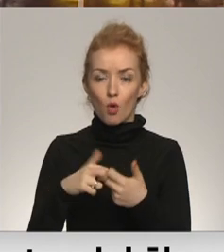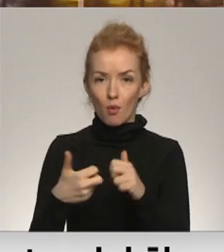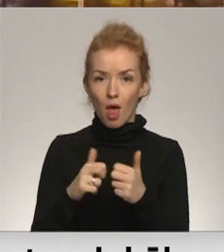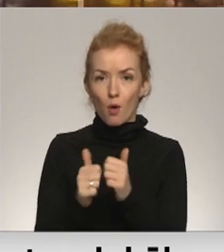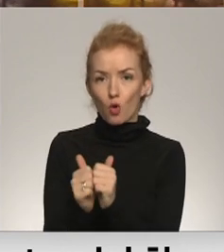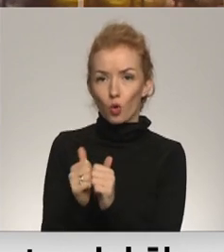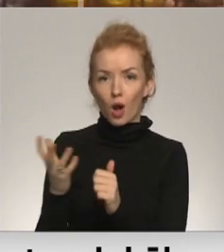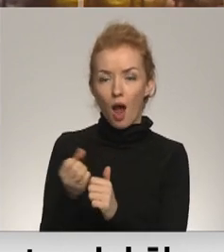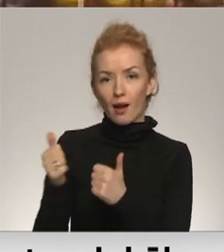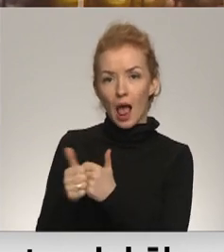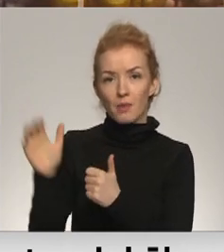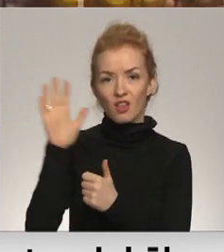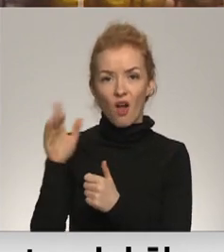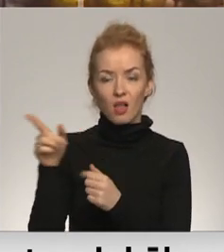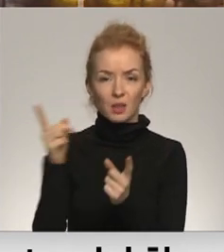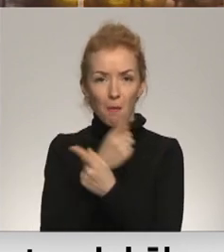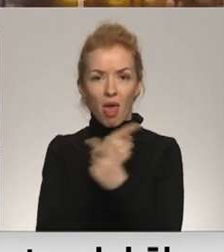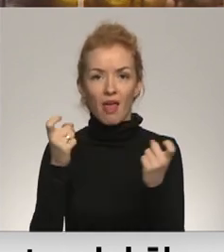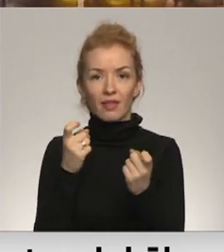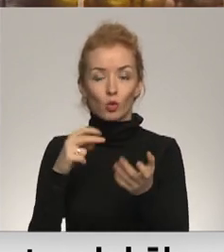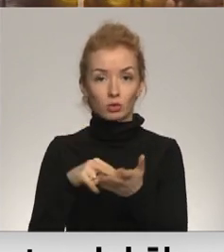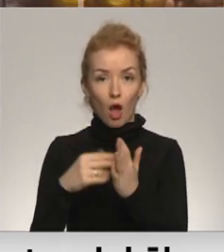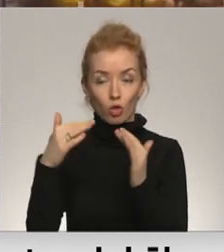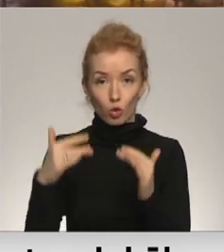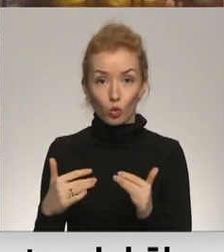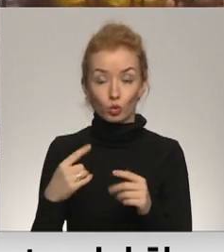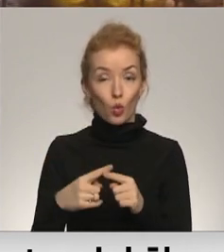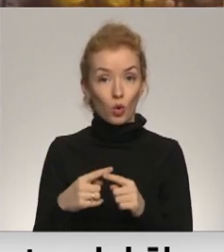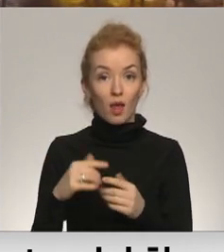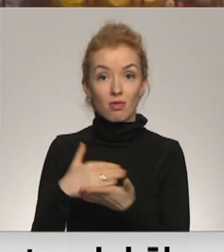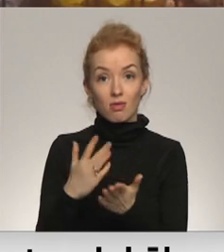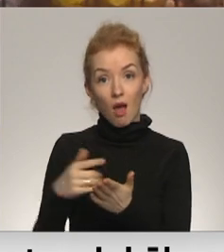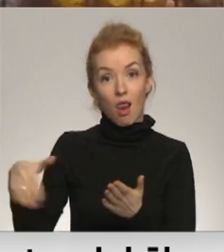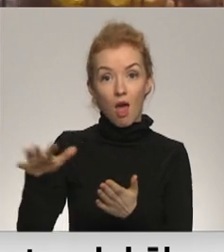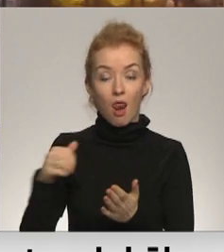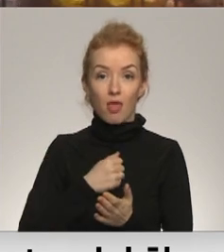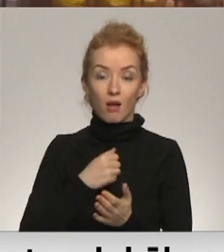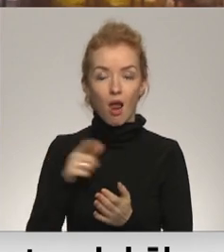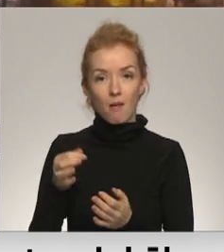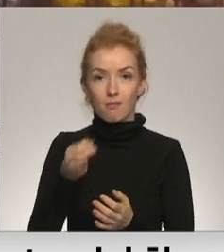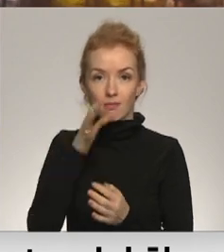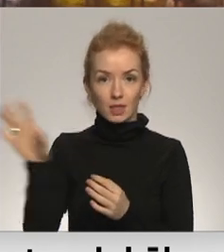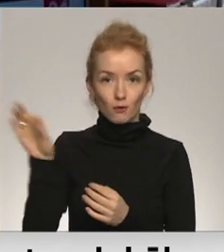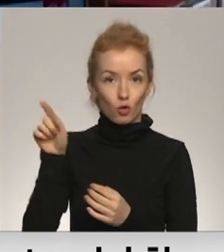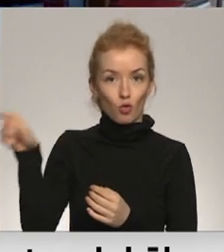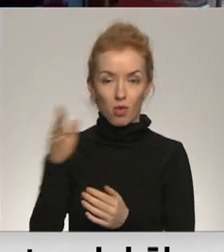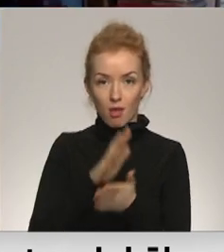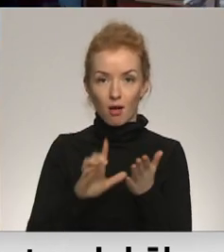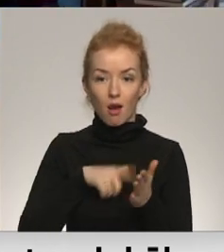ar kaimiņu valstīs pieejamo mediju saturu, kas daļai Latvijas iedzīvotāju pierobežā tomēr šķiet saistošāks.